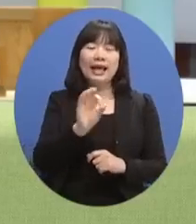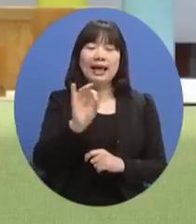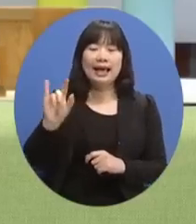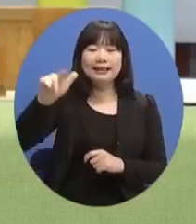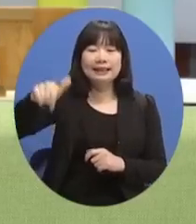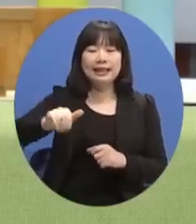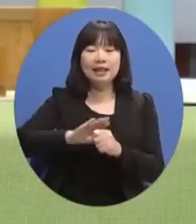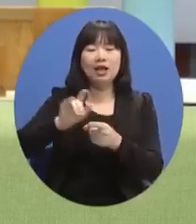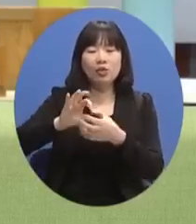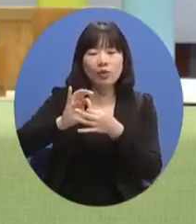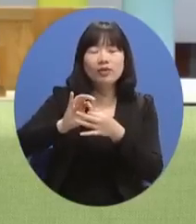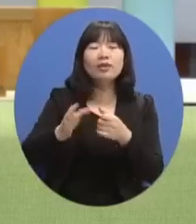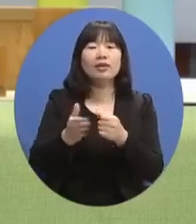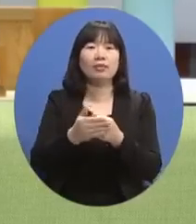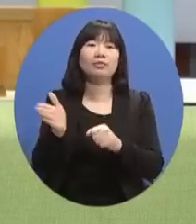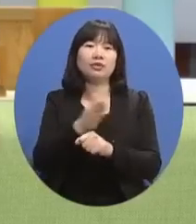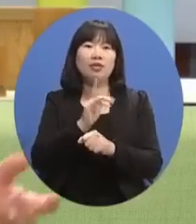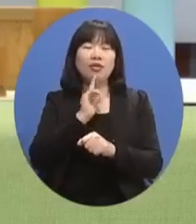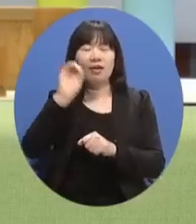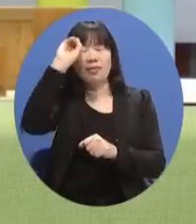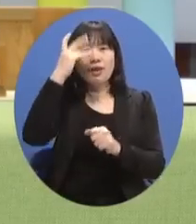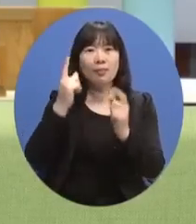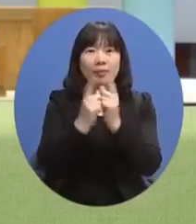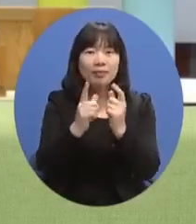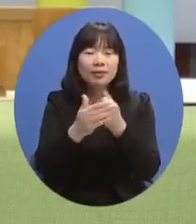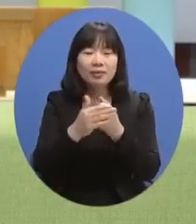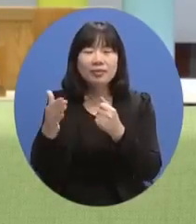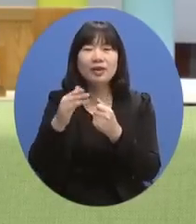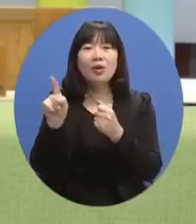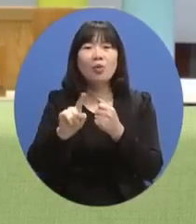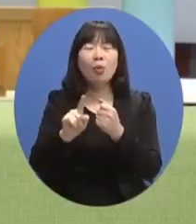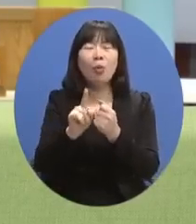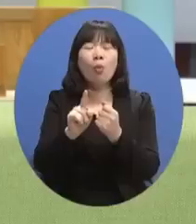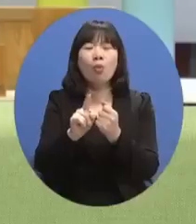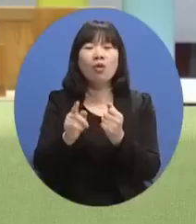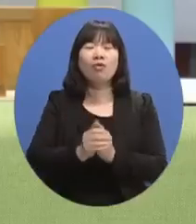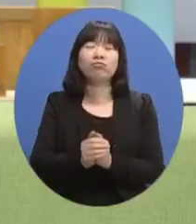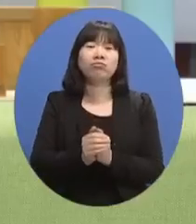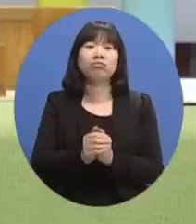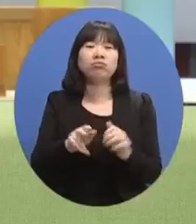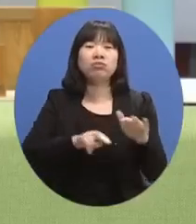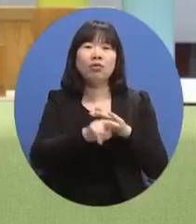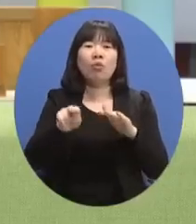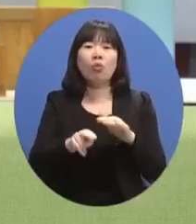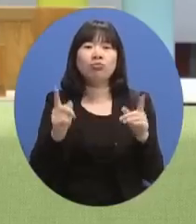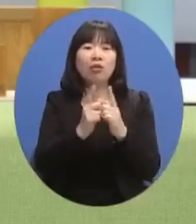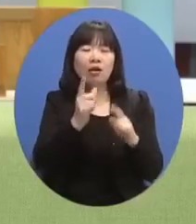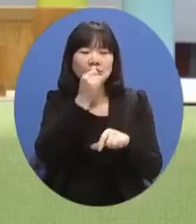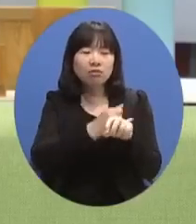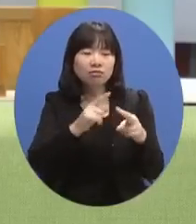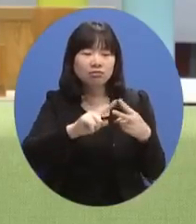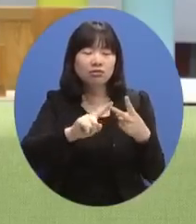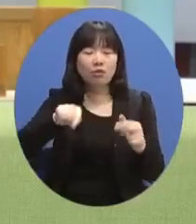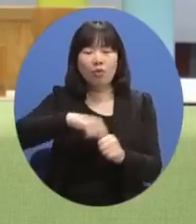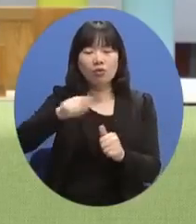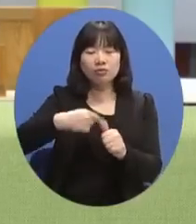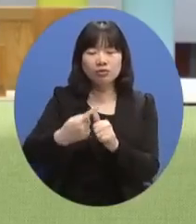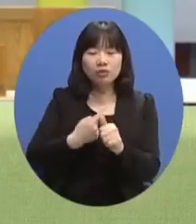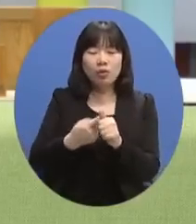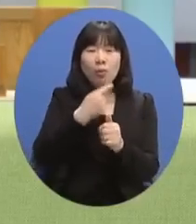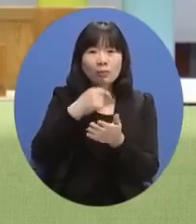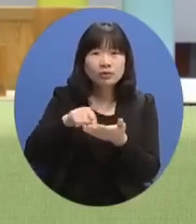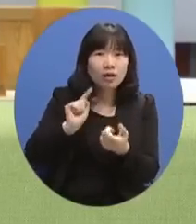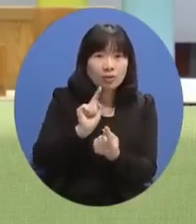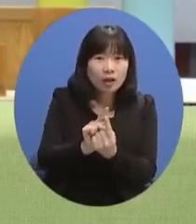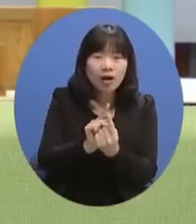살면서 진짜 무슨 막 태풍을 만나서 얘가 뭐 진짜 조난을 당했거나 하는 그런 어떤 큰 환경적인 재해를 겪은